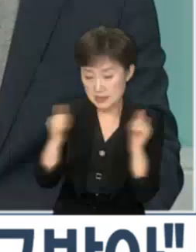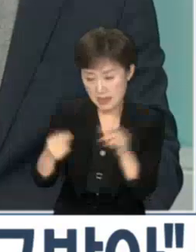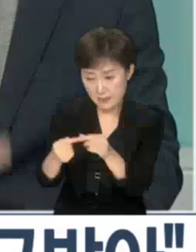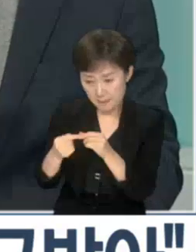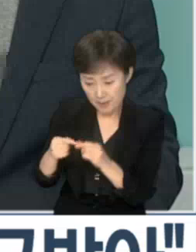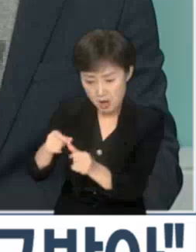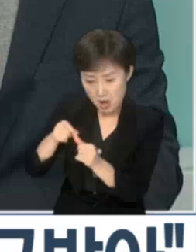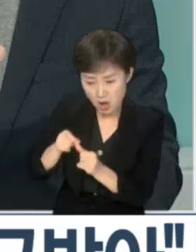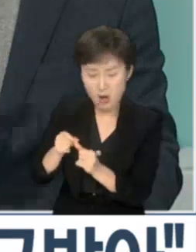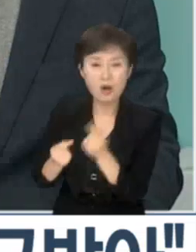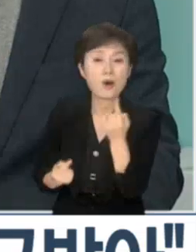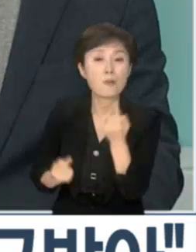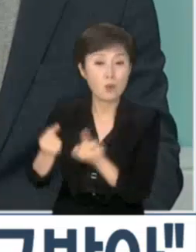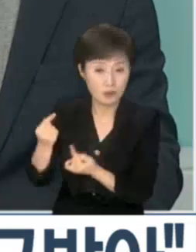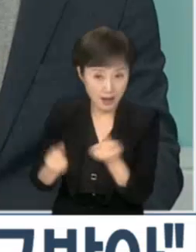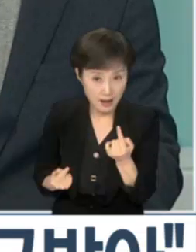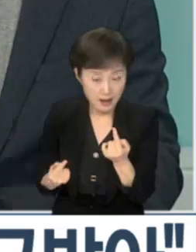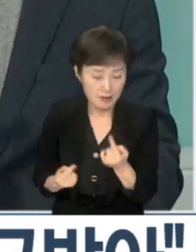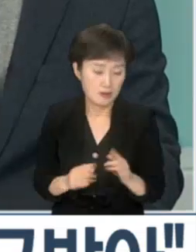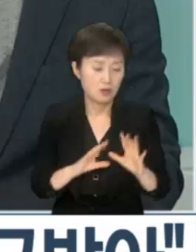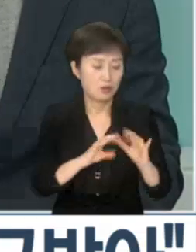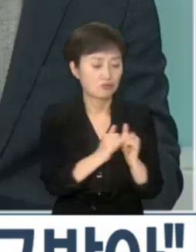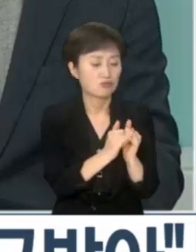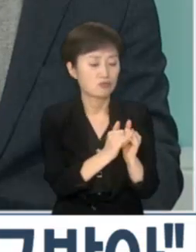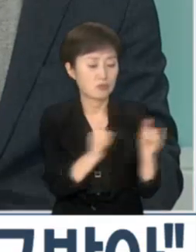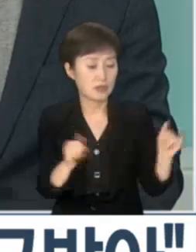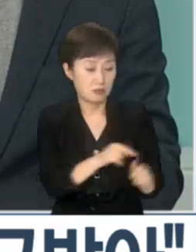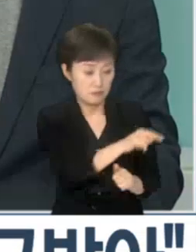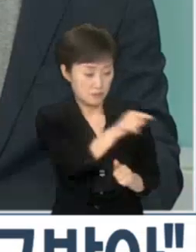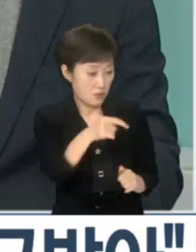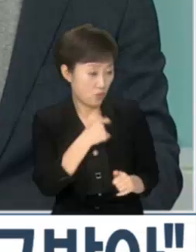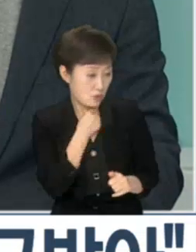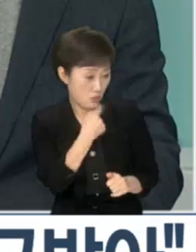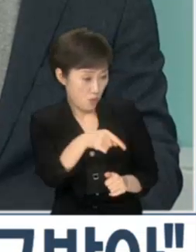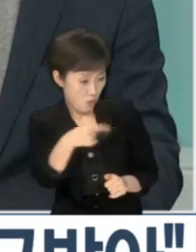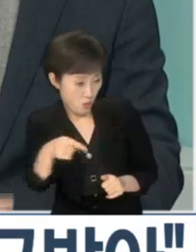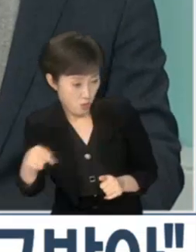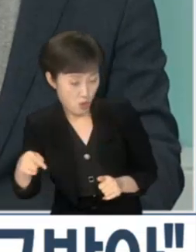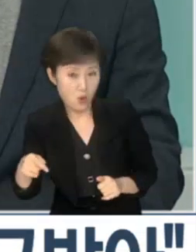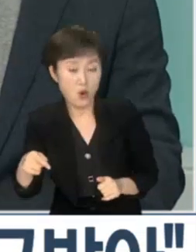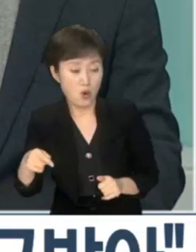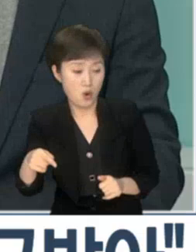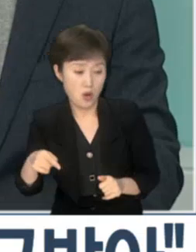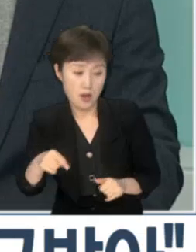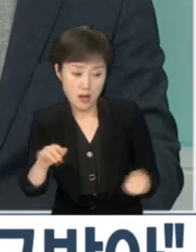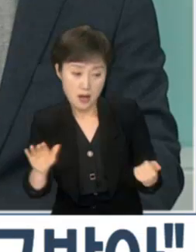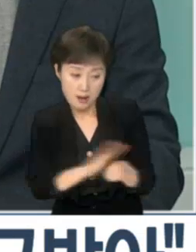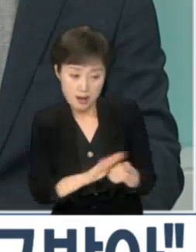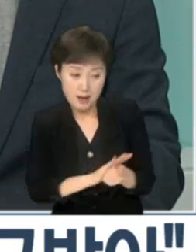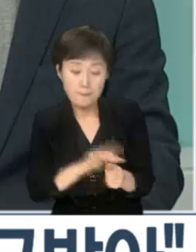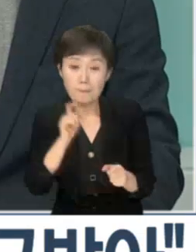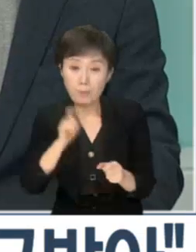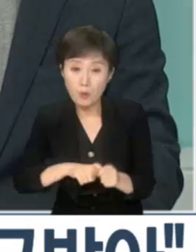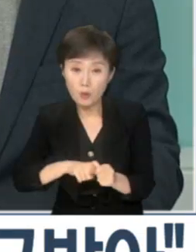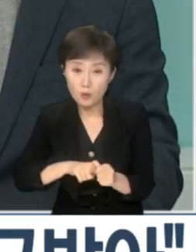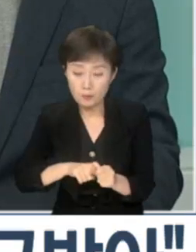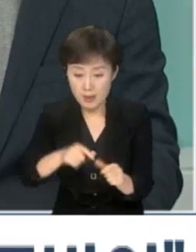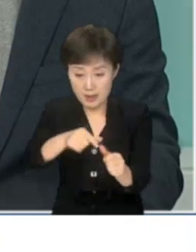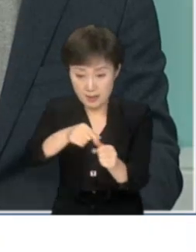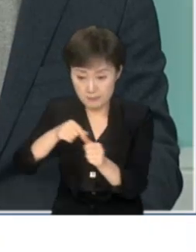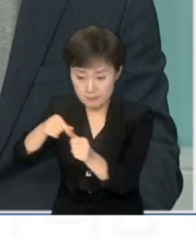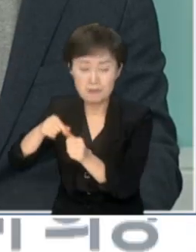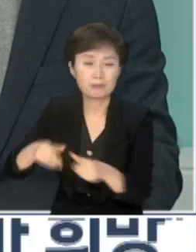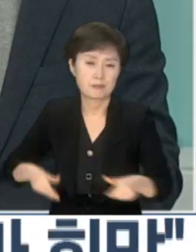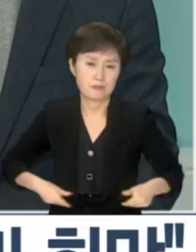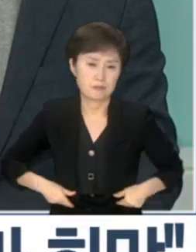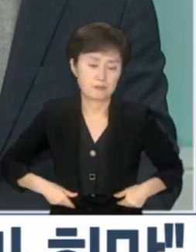방법보다는 지금 국민으로부터 많은 국정 지지도가 상당히 30% 초중반으로 떨어져 있잖아요. 그거를 만회할 만한 그런 국정 기조의 전환이